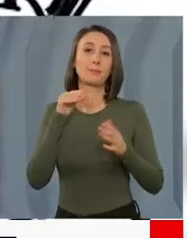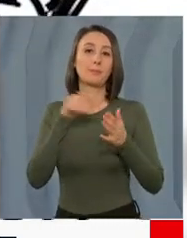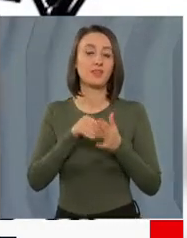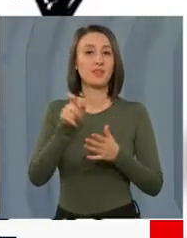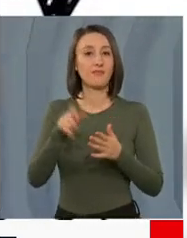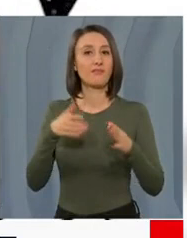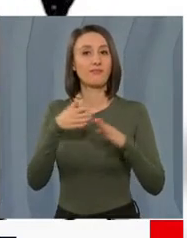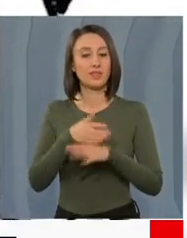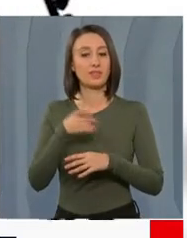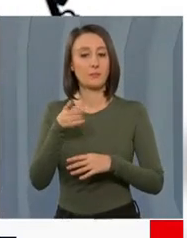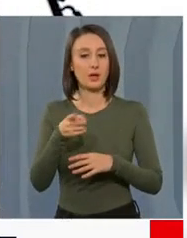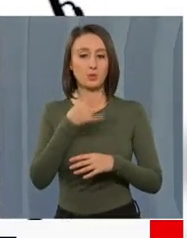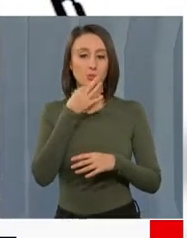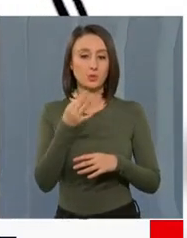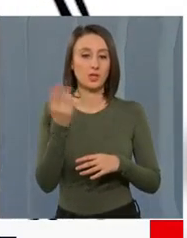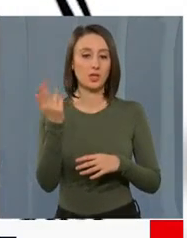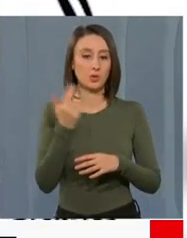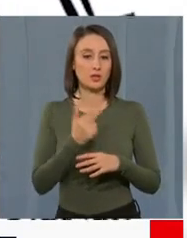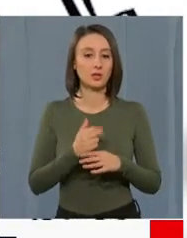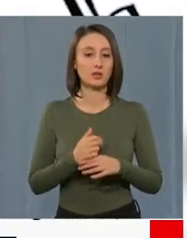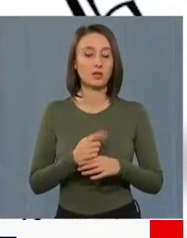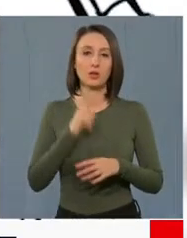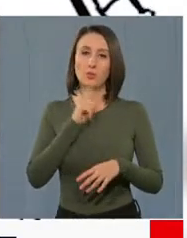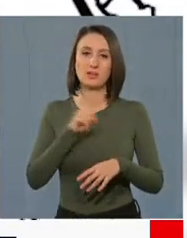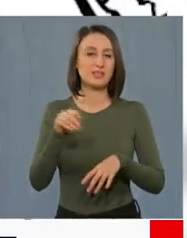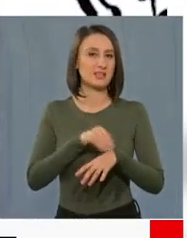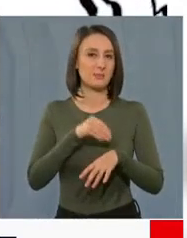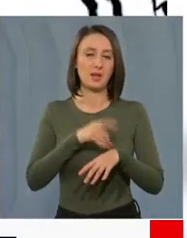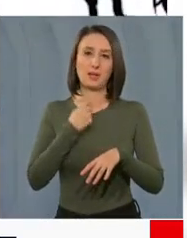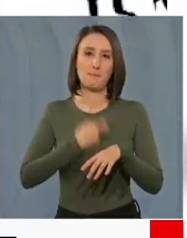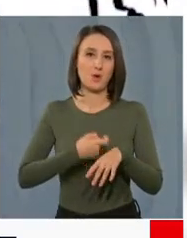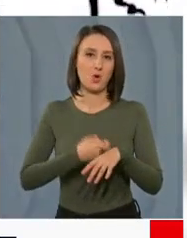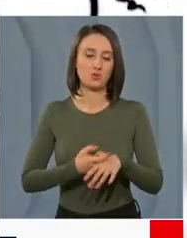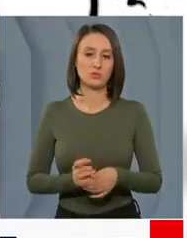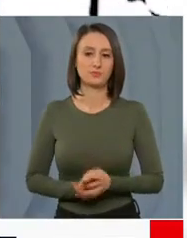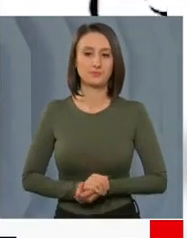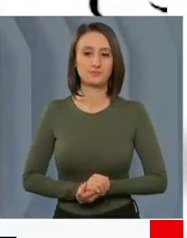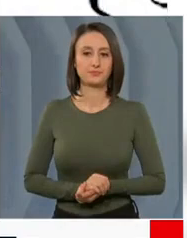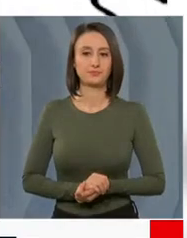ei au catalogat ilustrația drept insensibilă și de prost gust